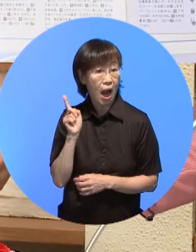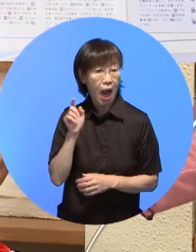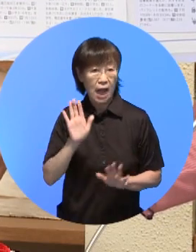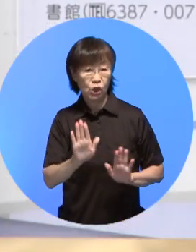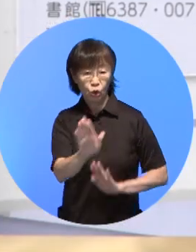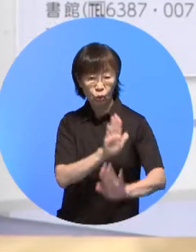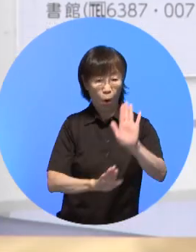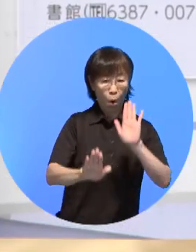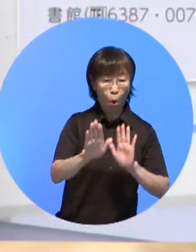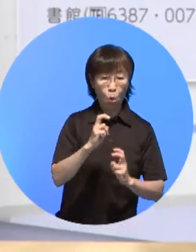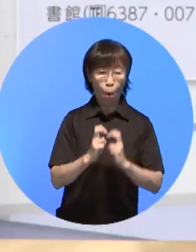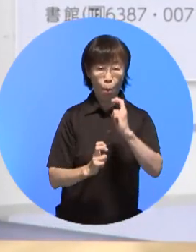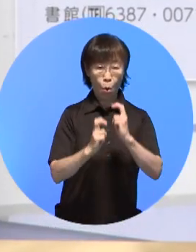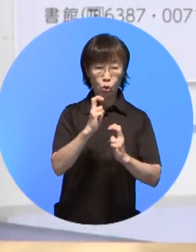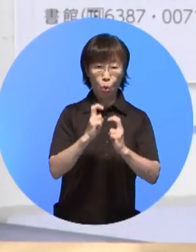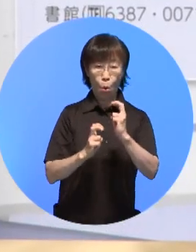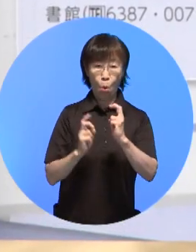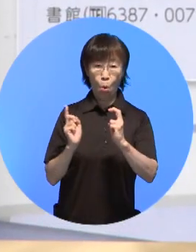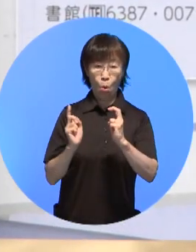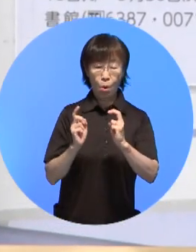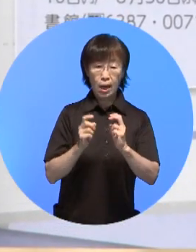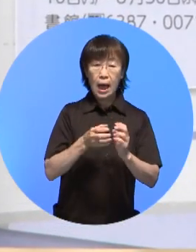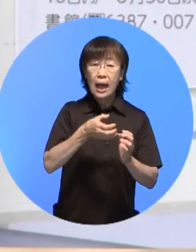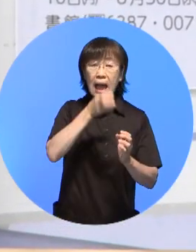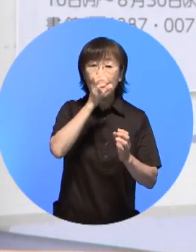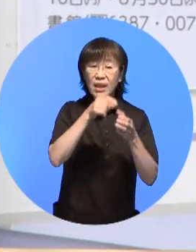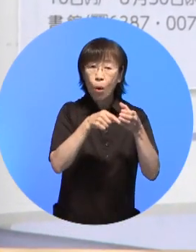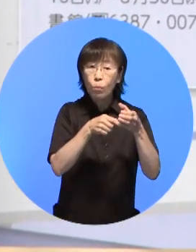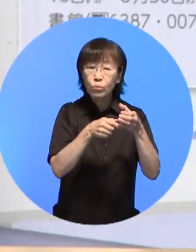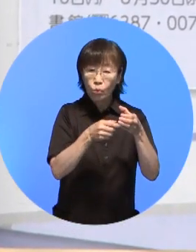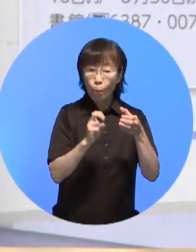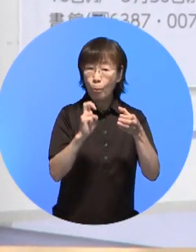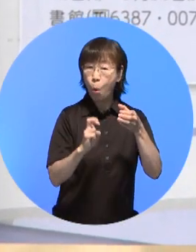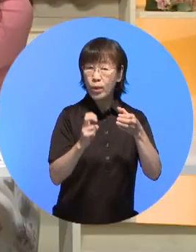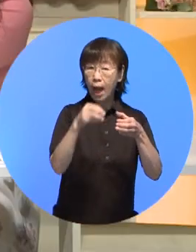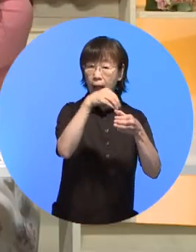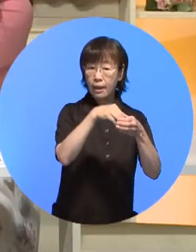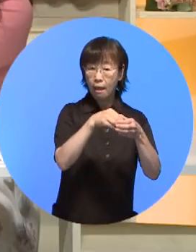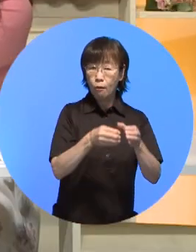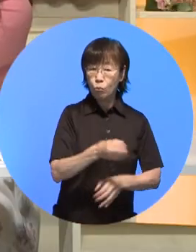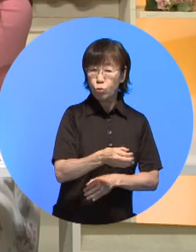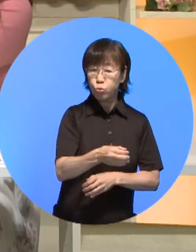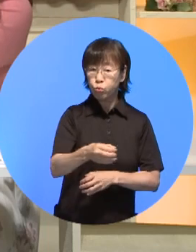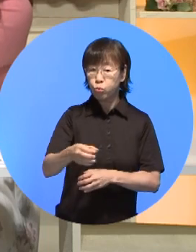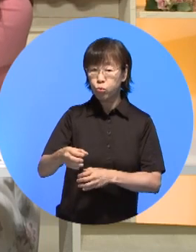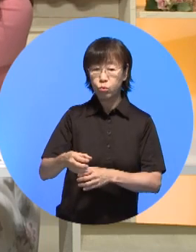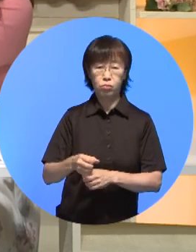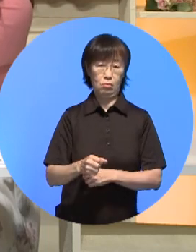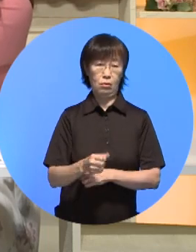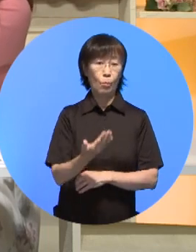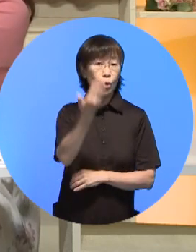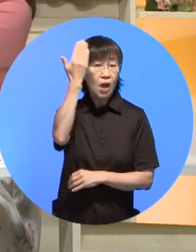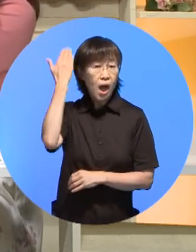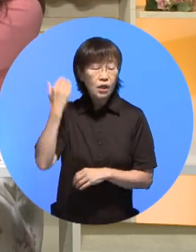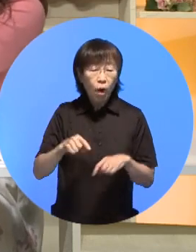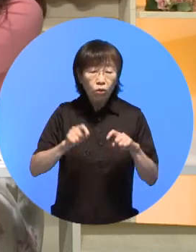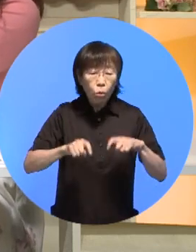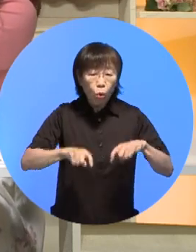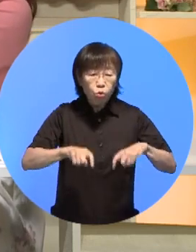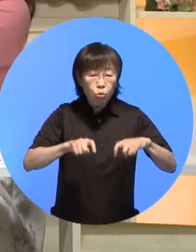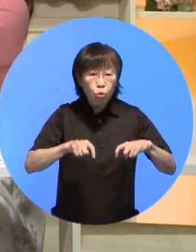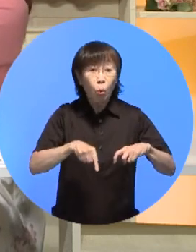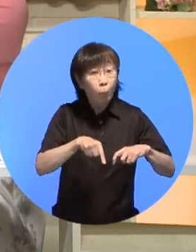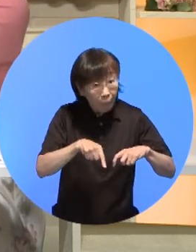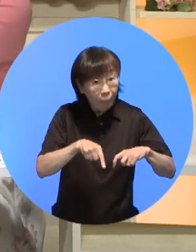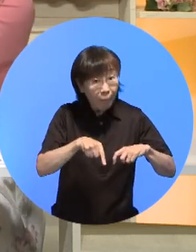ボットっていうねハミコップとモーターでスモーロボットを作るっていうねえトトトじゃないのかなちょっと昔トントンでだった